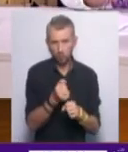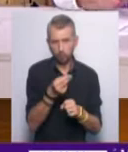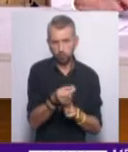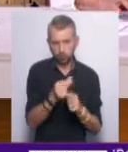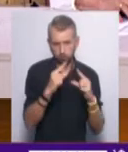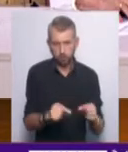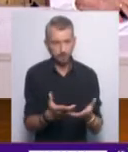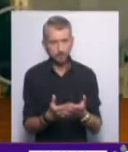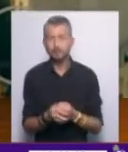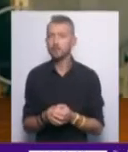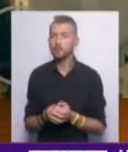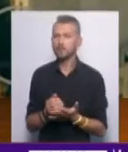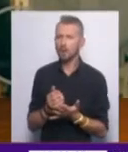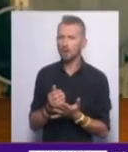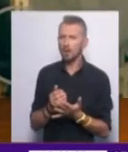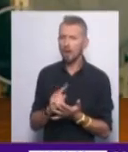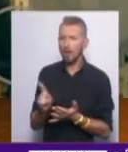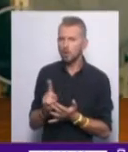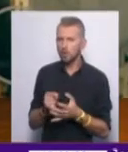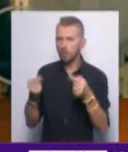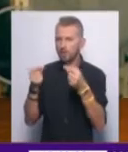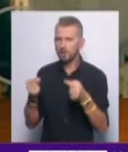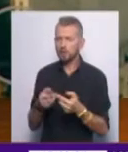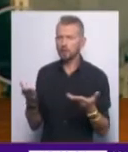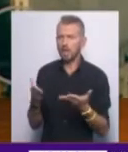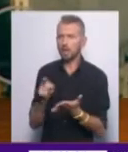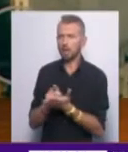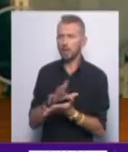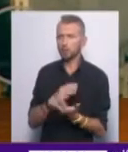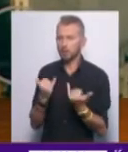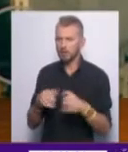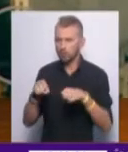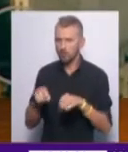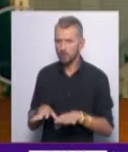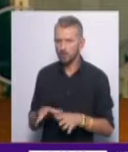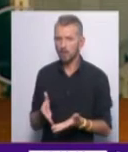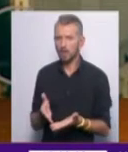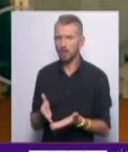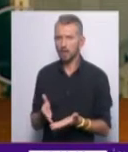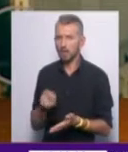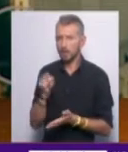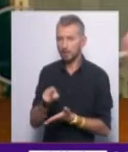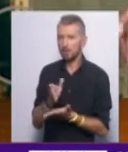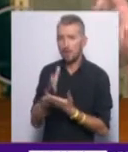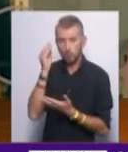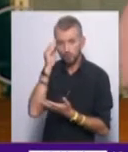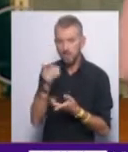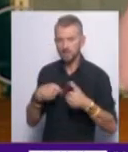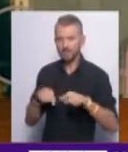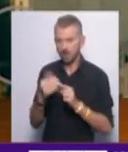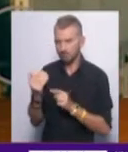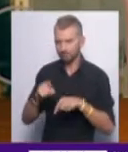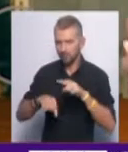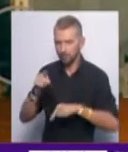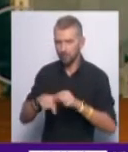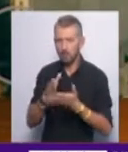Тобто, пані Тетяно, для того, щоб визначити, яке ж все-таки має бути нині рішення, ви маєте на увазі, фракція «Батьківщина» має на увазі,